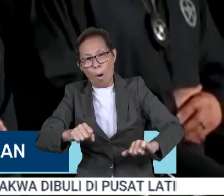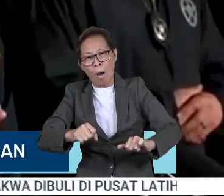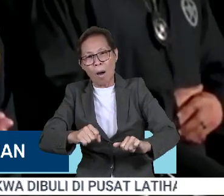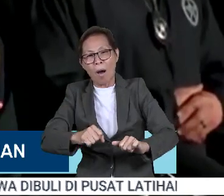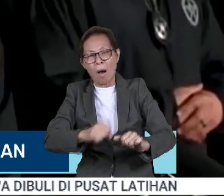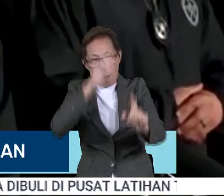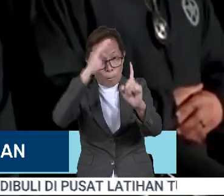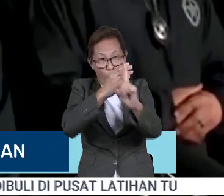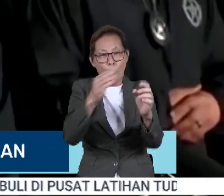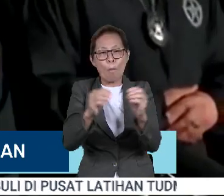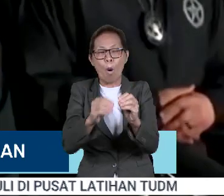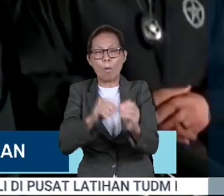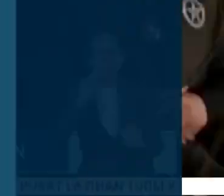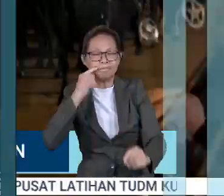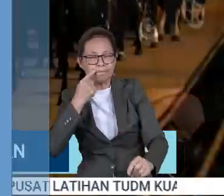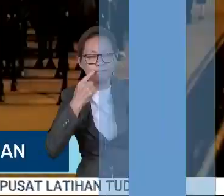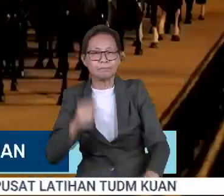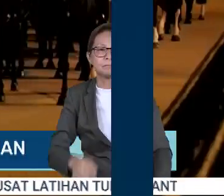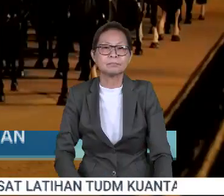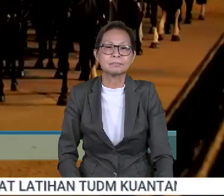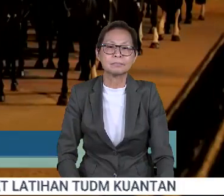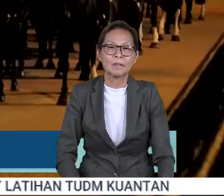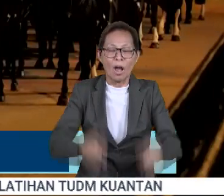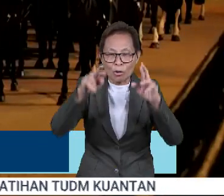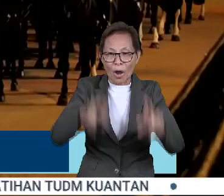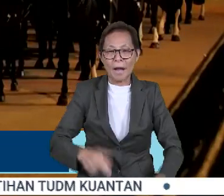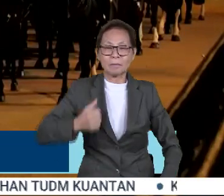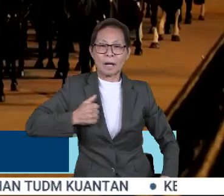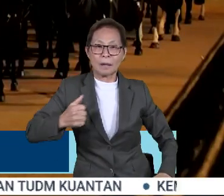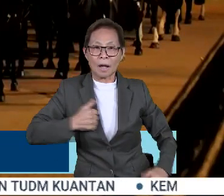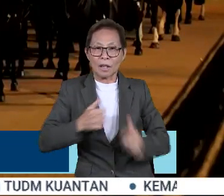lebih serius rakyat